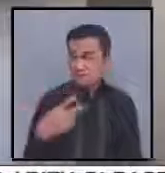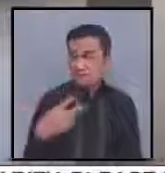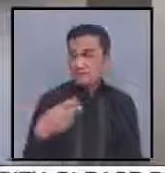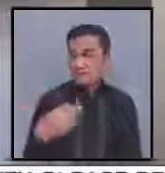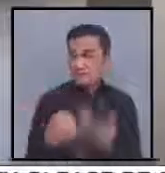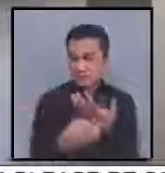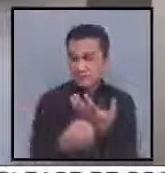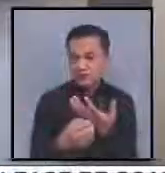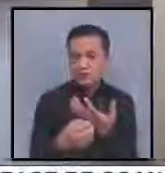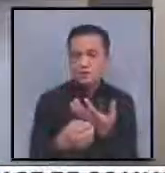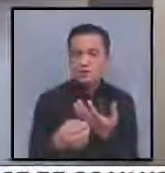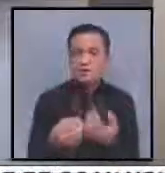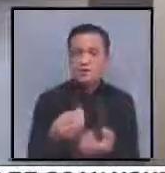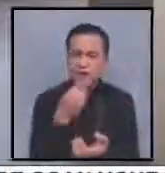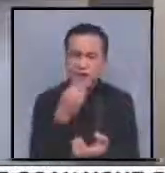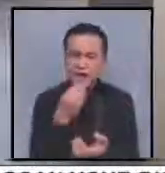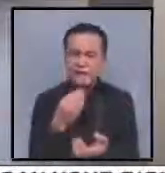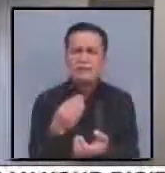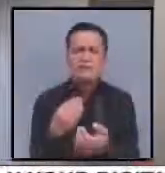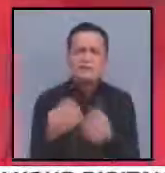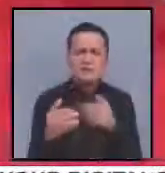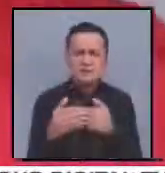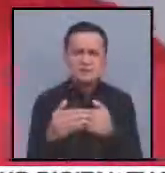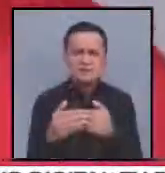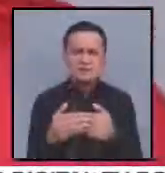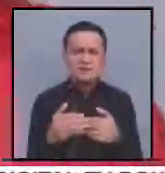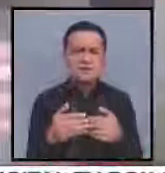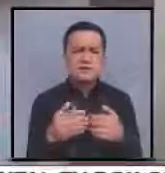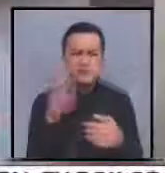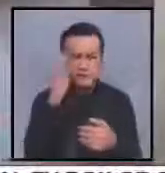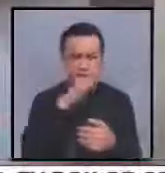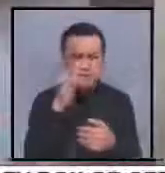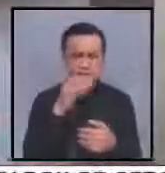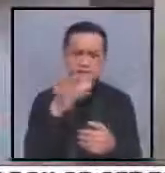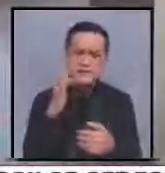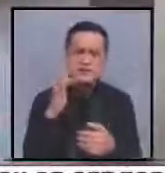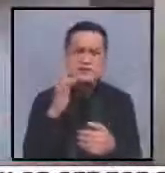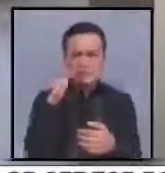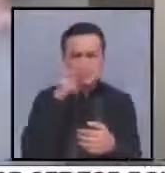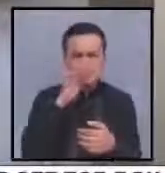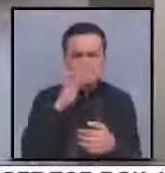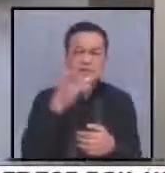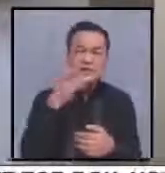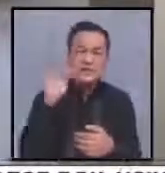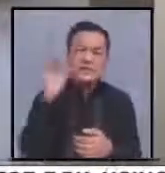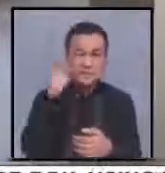sa puso at panlasa ng mga Pilipino. Sarap Pinoy! Ito po ulit si Carla